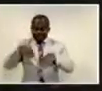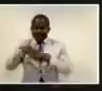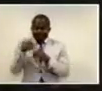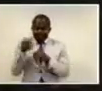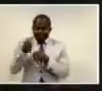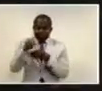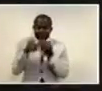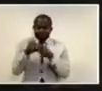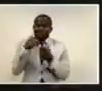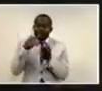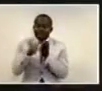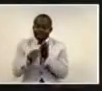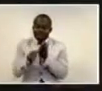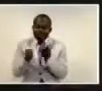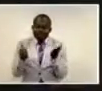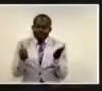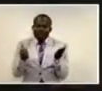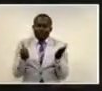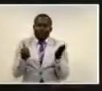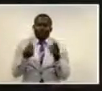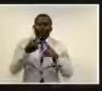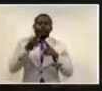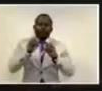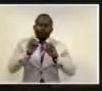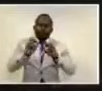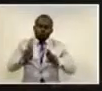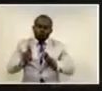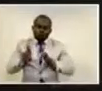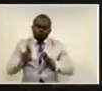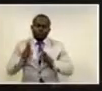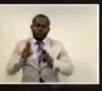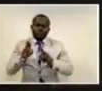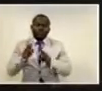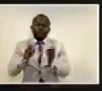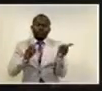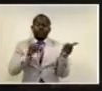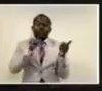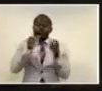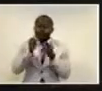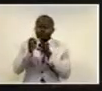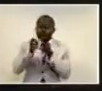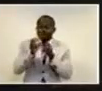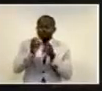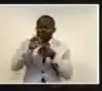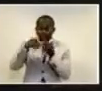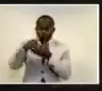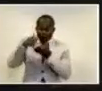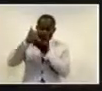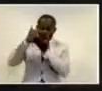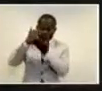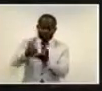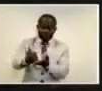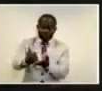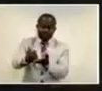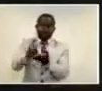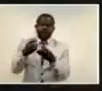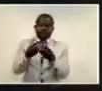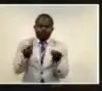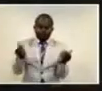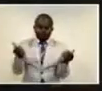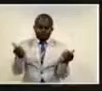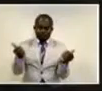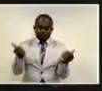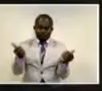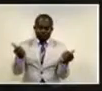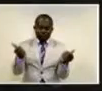ubwabyo cyaba ari ikibazo cyangwa se nuko atanabibwiwe cyangwa ngo abifashe afashwe kubikemura